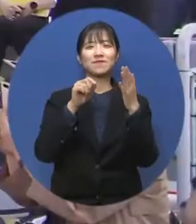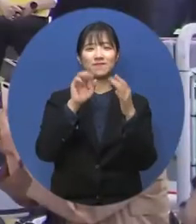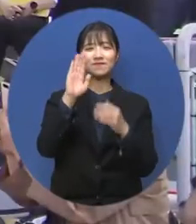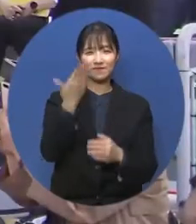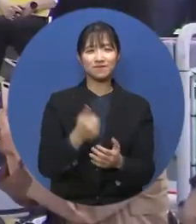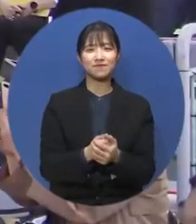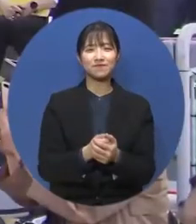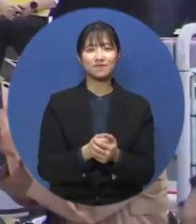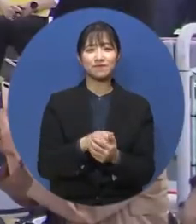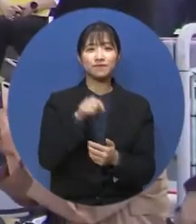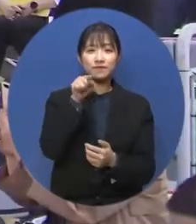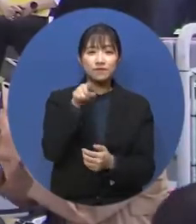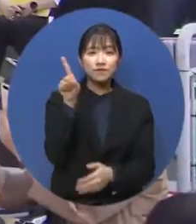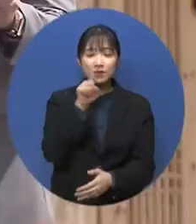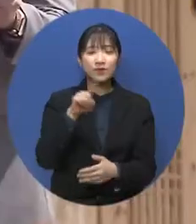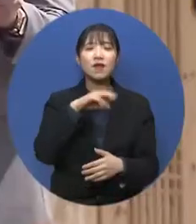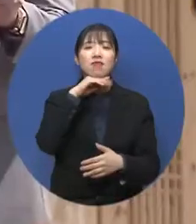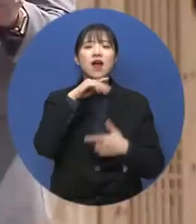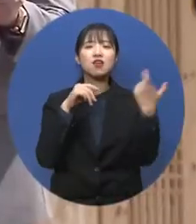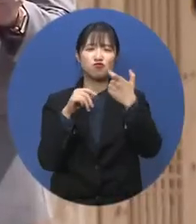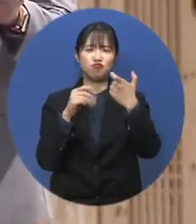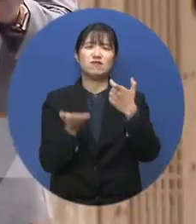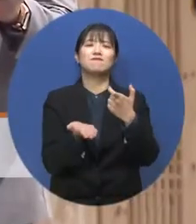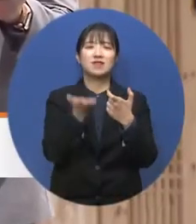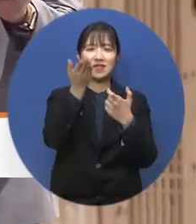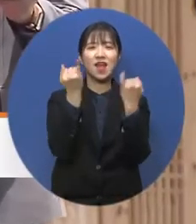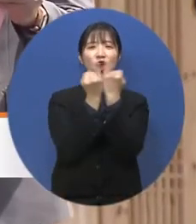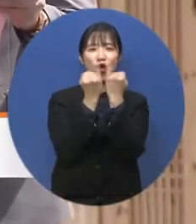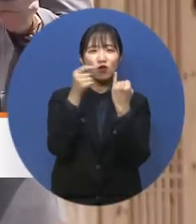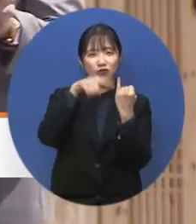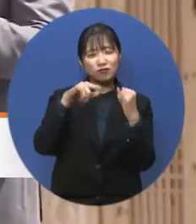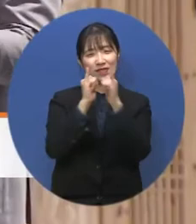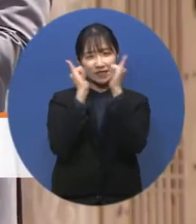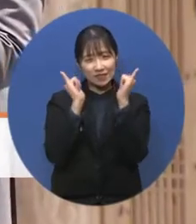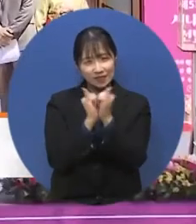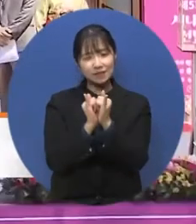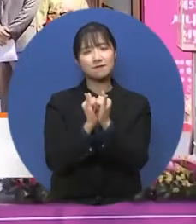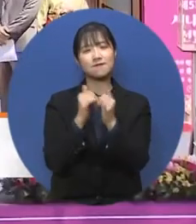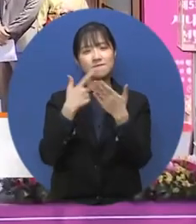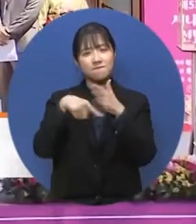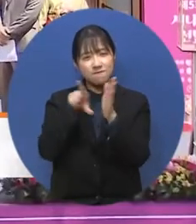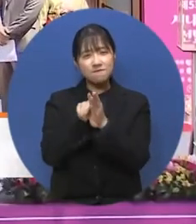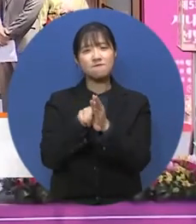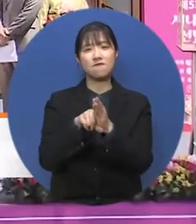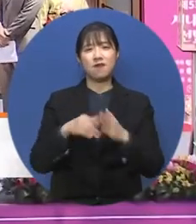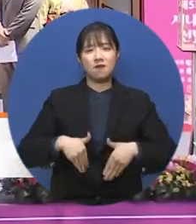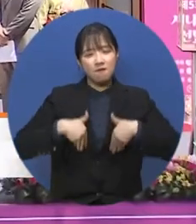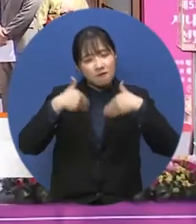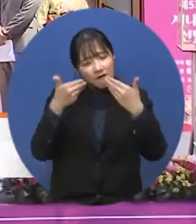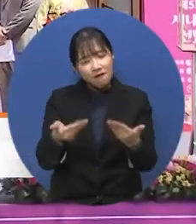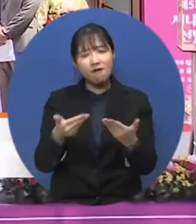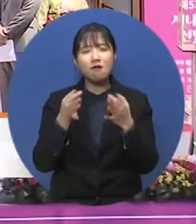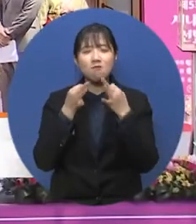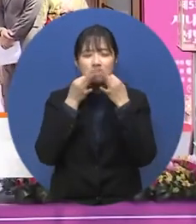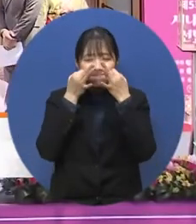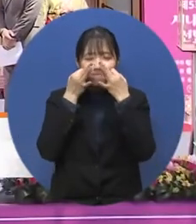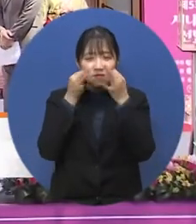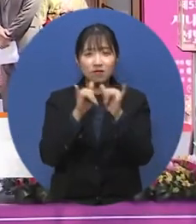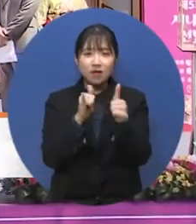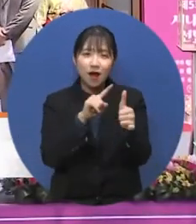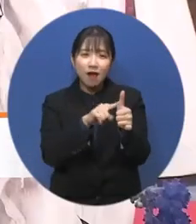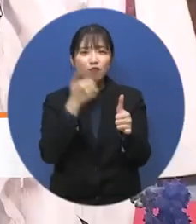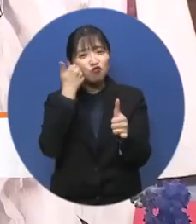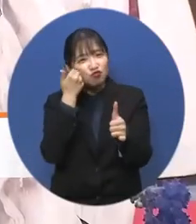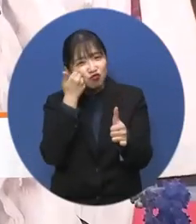춘향 선발대회는 60세 이상 여성 가운데 지역사회를 위해 공헌하는 삶의 감동적 이야기가 있는 어르신을 선발하는